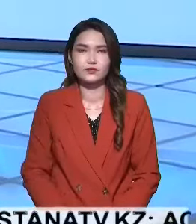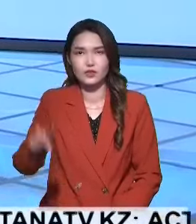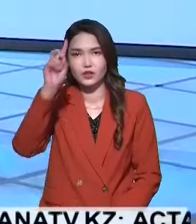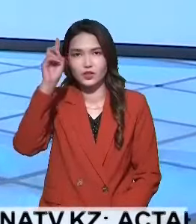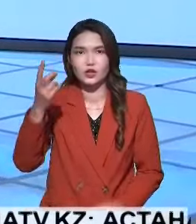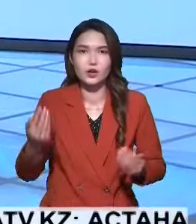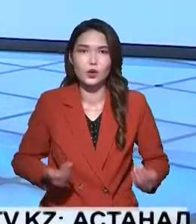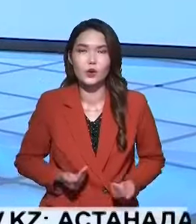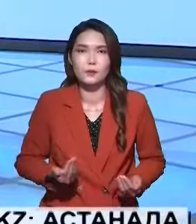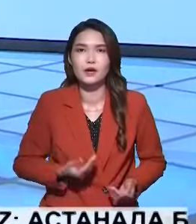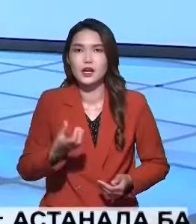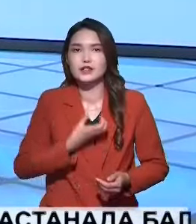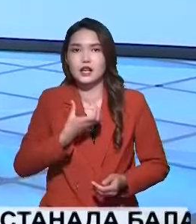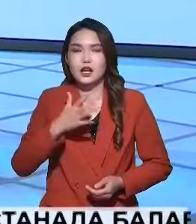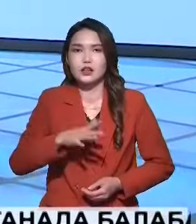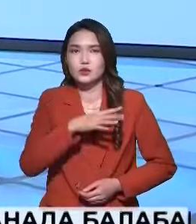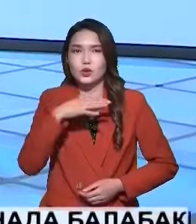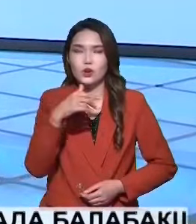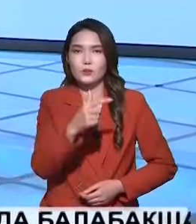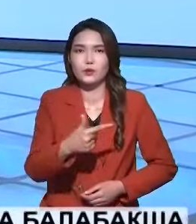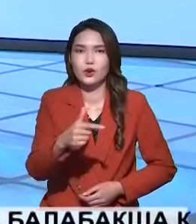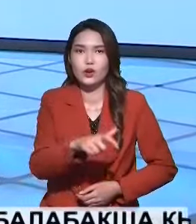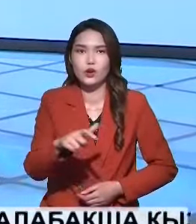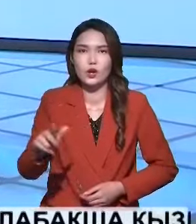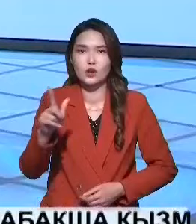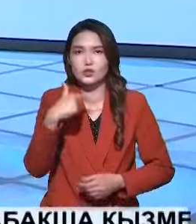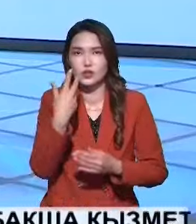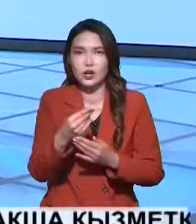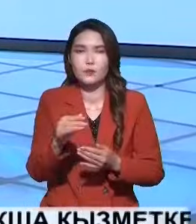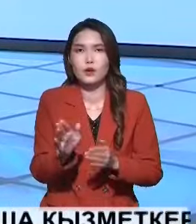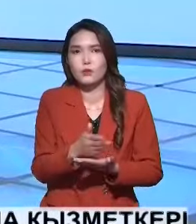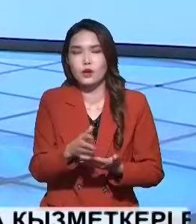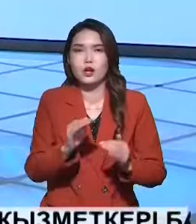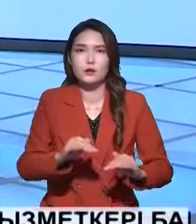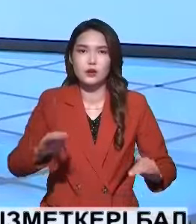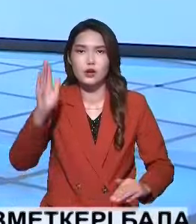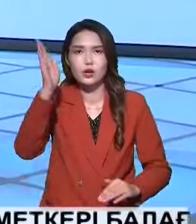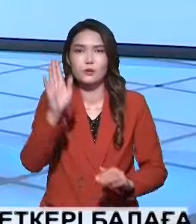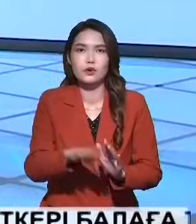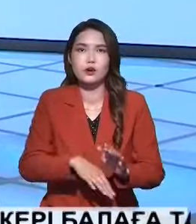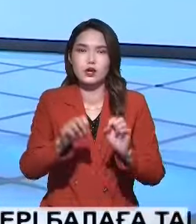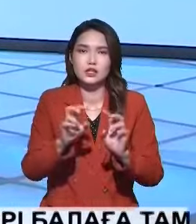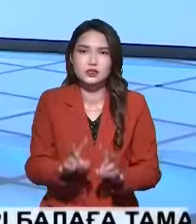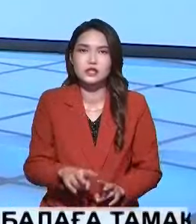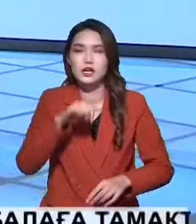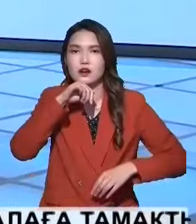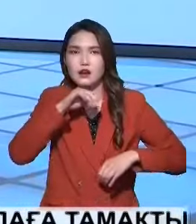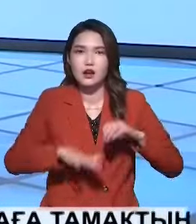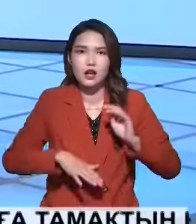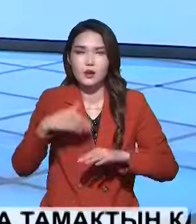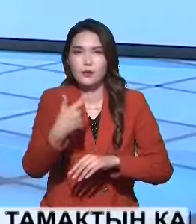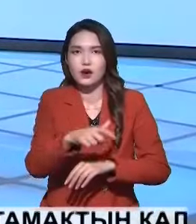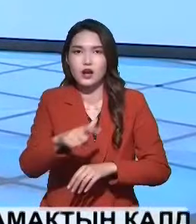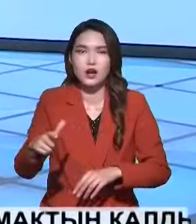Елімізде өмірін сақтандыратындар көбейген, азаматтар жеке басынан бөлек балалардың болашағында қауіпсіздендіруде. Сала мамандары бұл